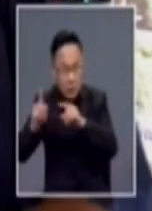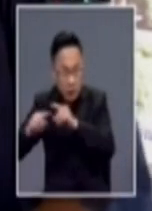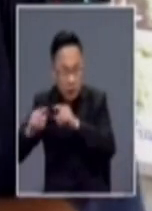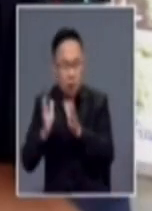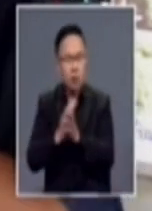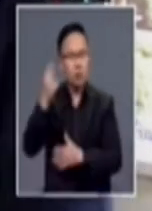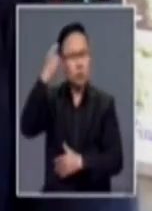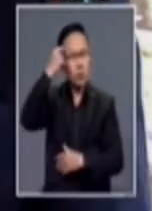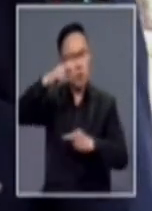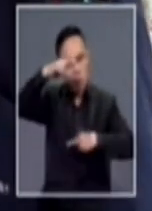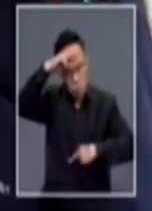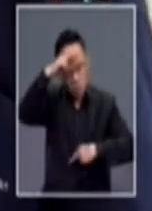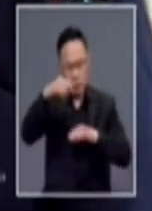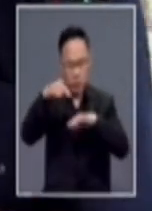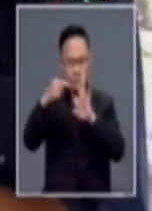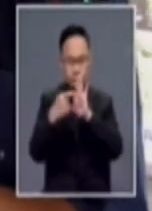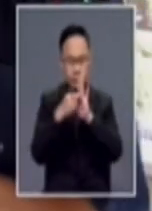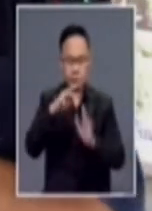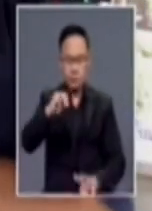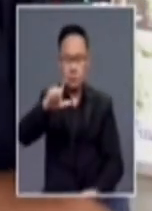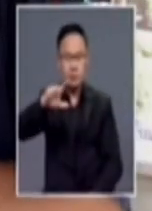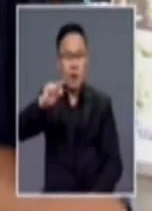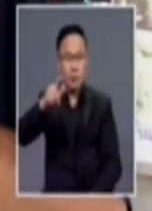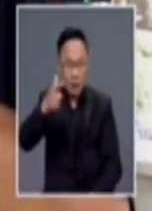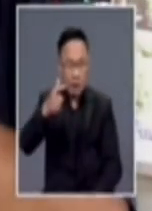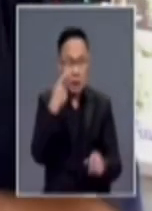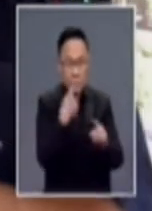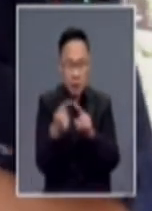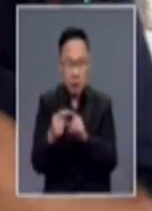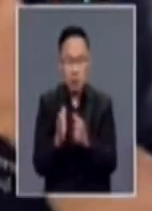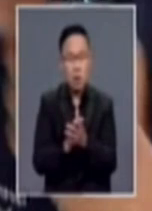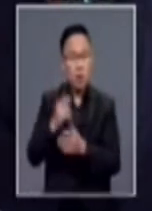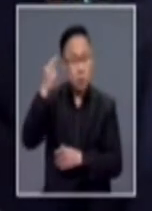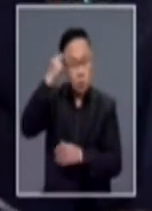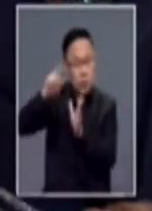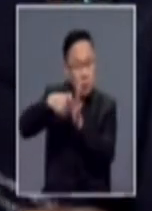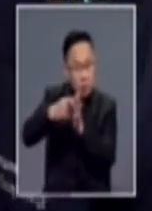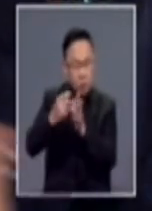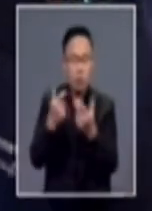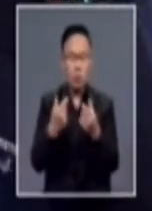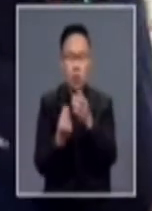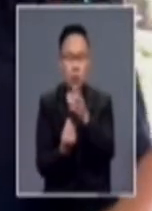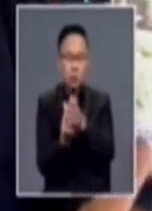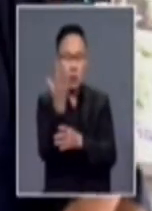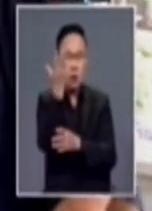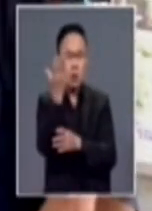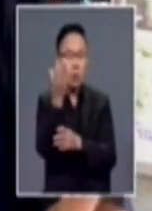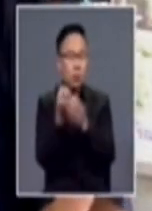ามมาก็คือการลดต้นทุนนะฮะเมื่อเรารู้ว่าโรคแมลงอยู่ระดับนี้แล้วเราก็จ